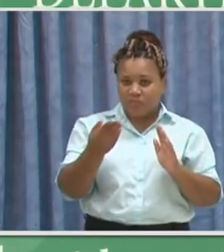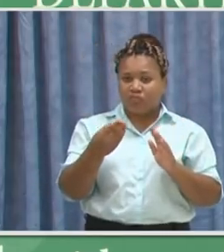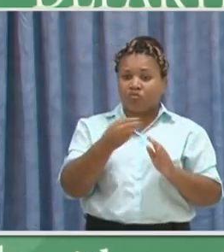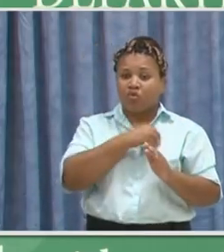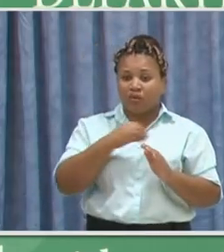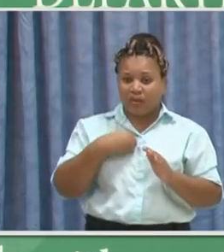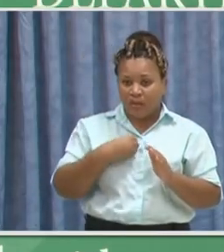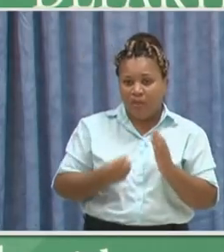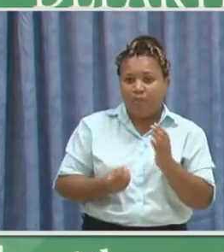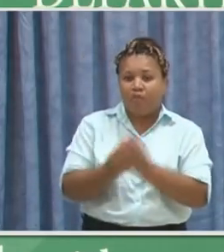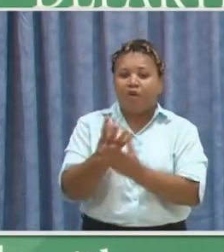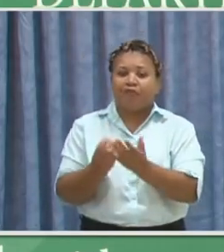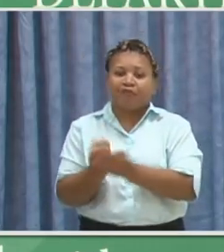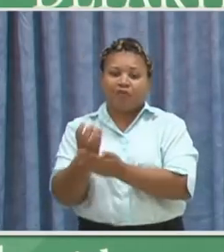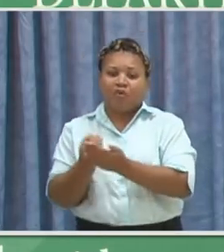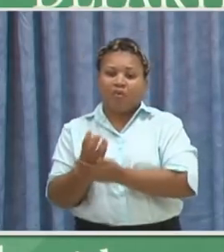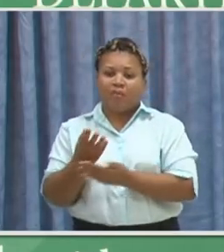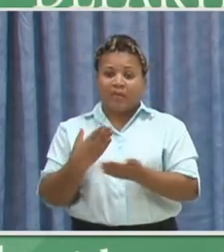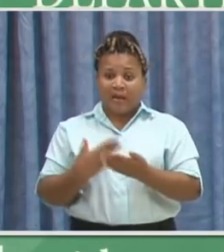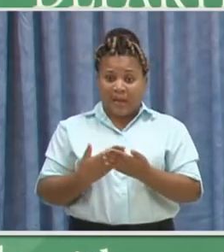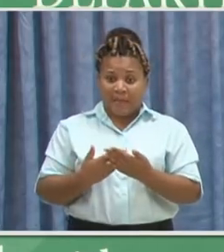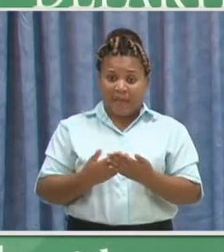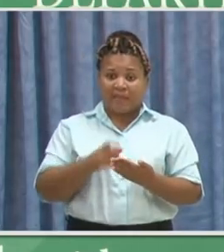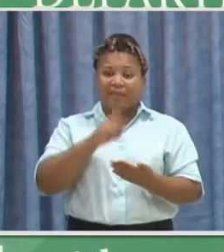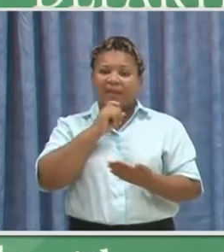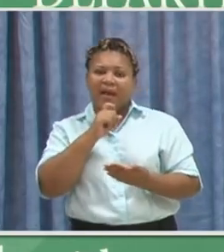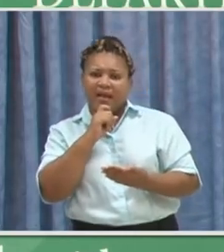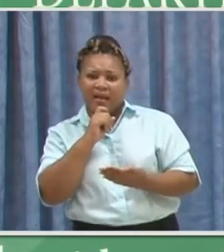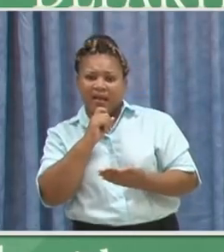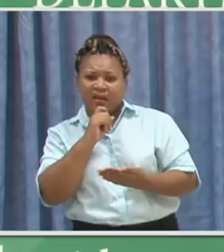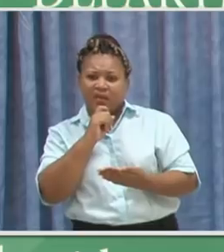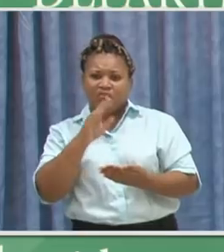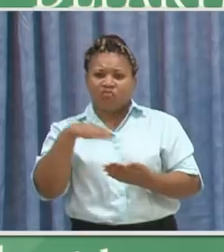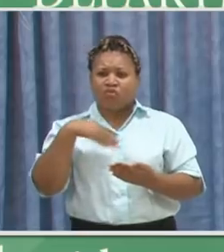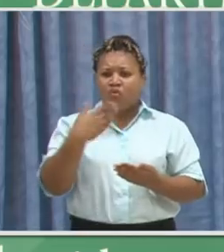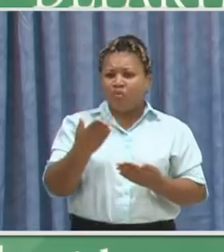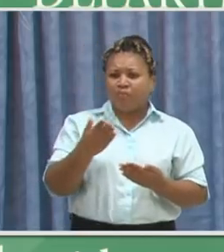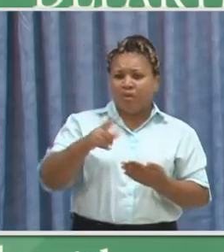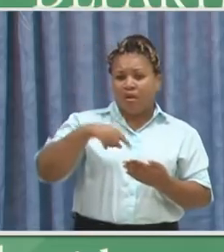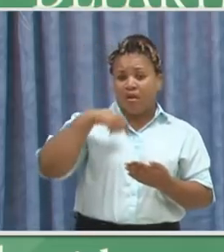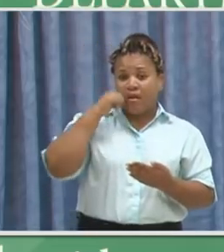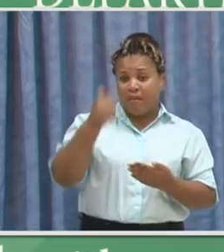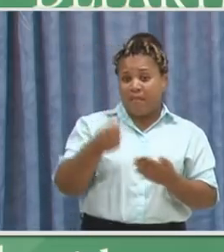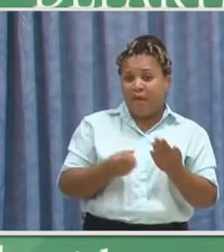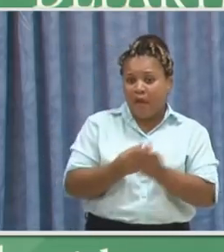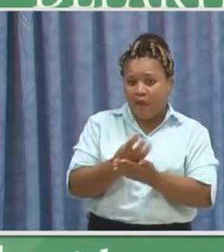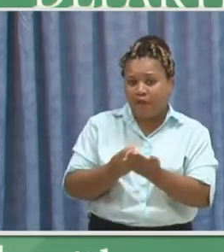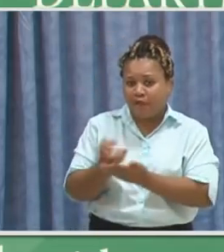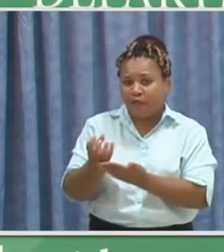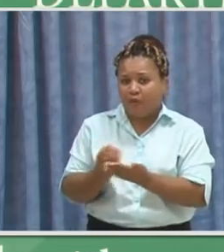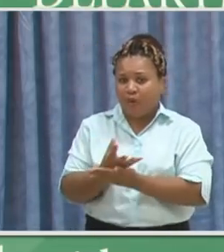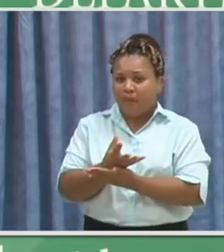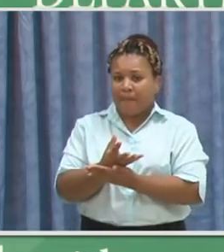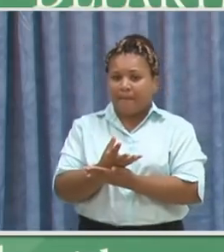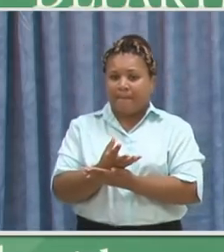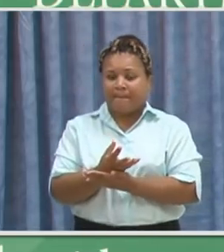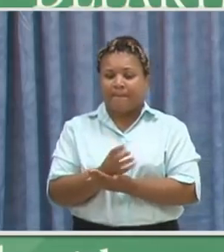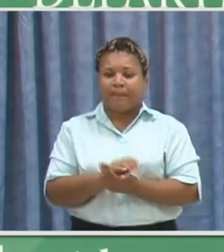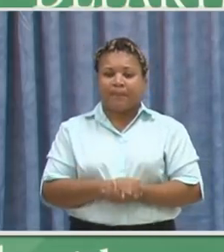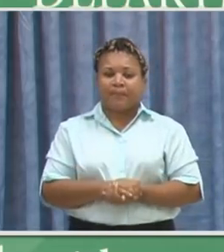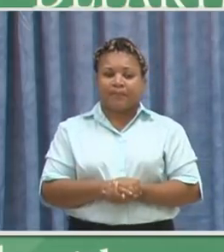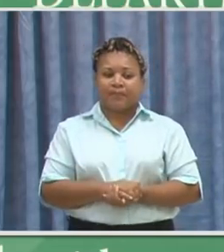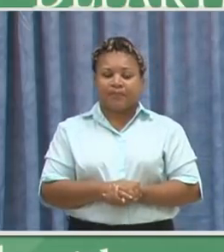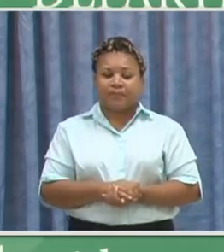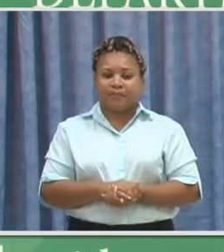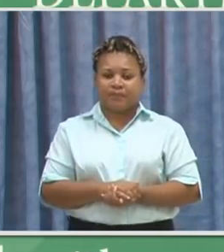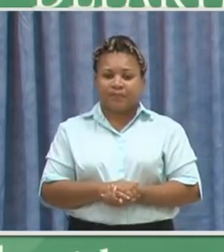Et un dernier document qui est available pour le public, c'est ça, New Order. Après